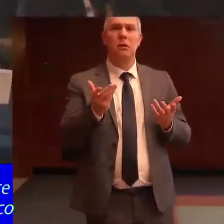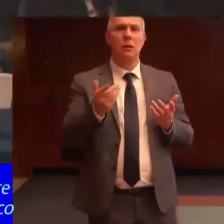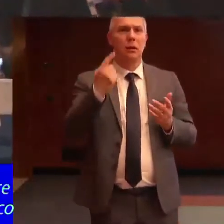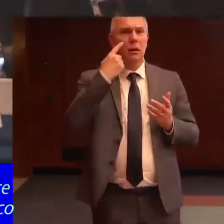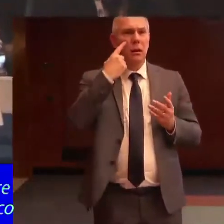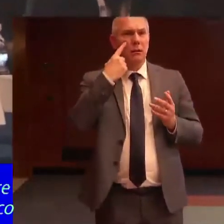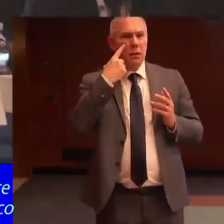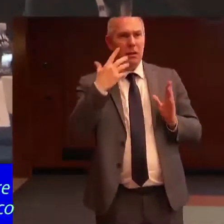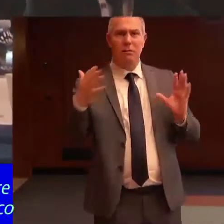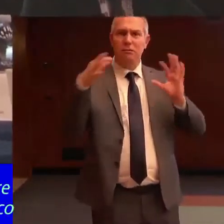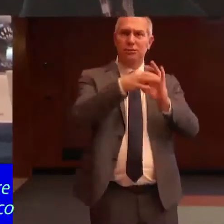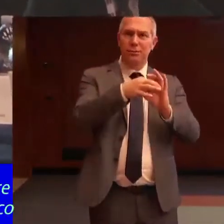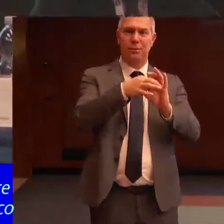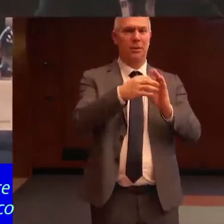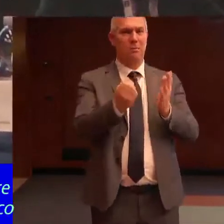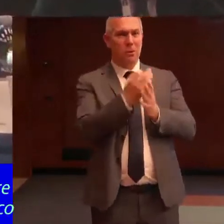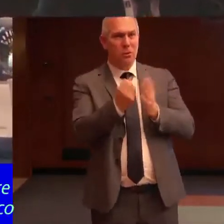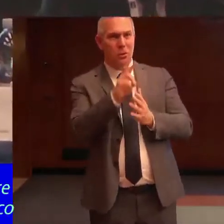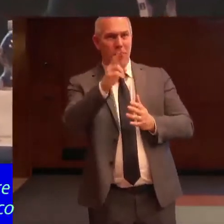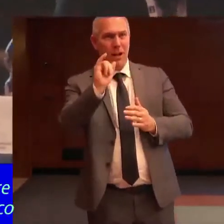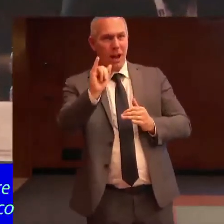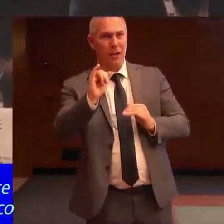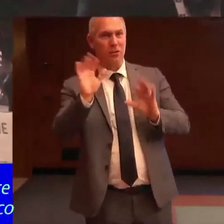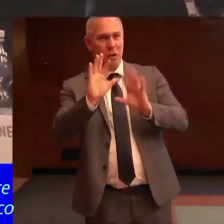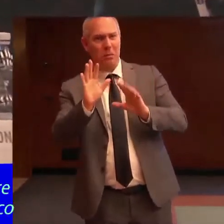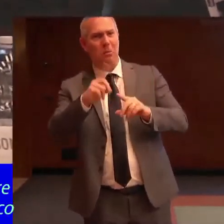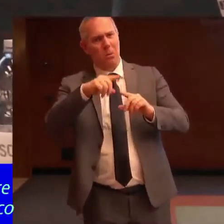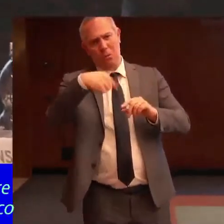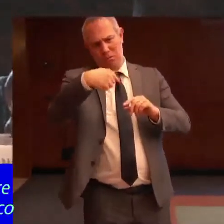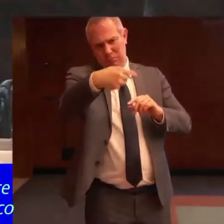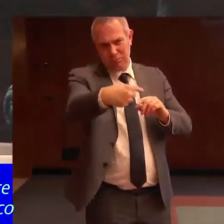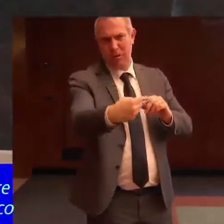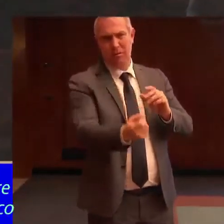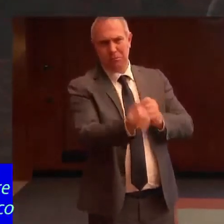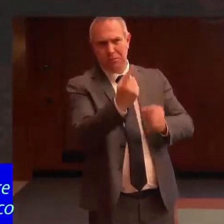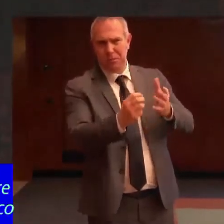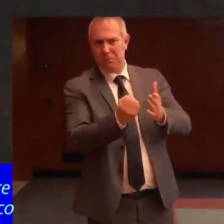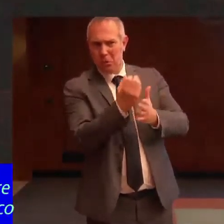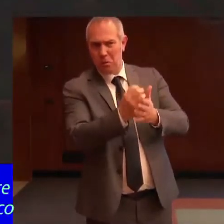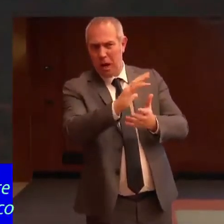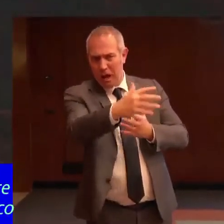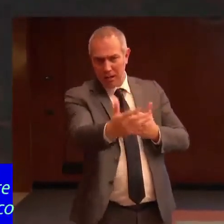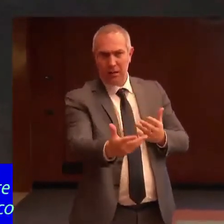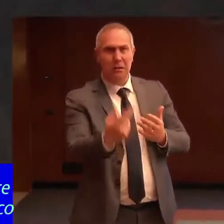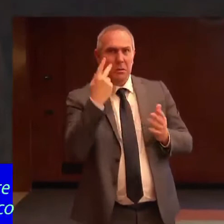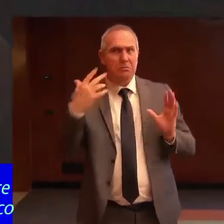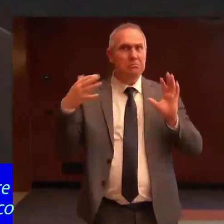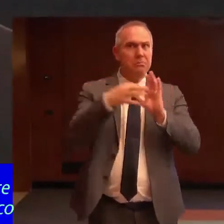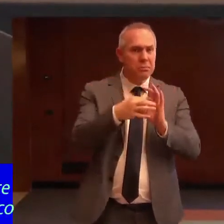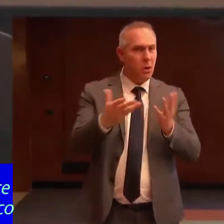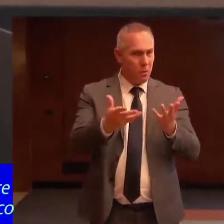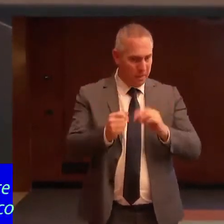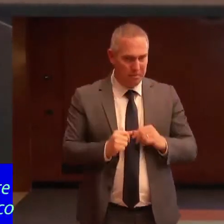sia queste produzioni che abbiamo presentato di Rai Cinema, le altre che verranno, ma in generale le altre.